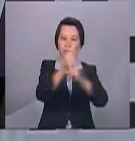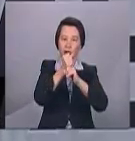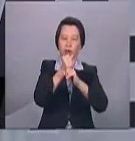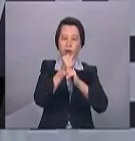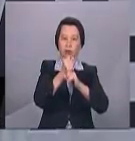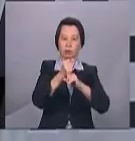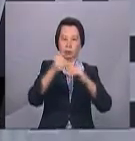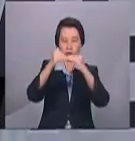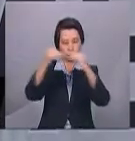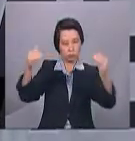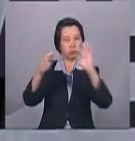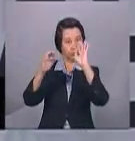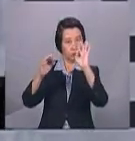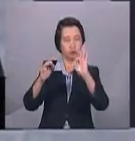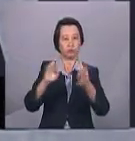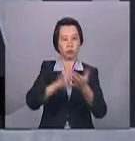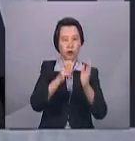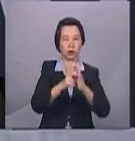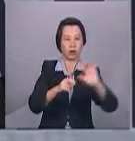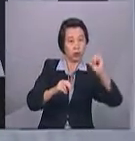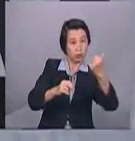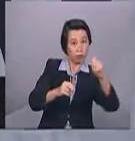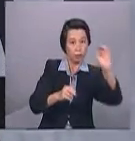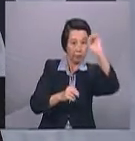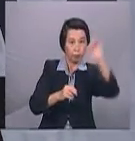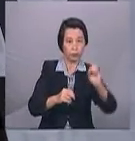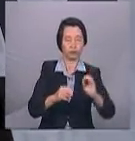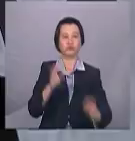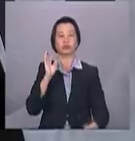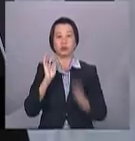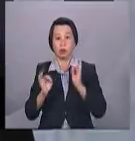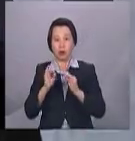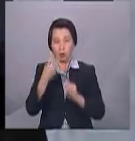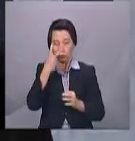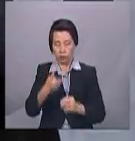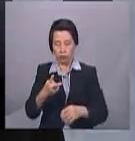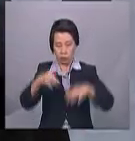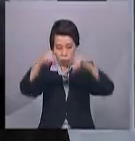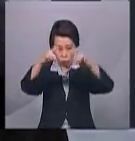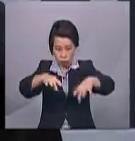aras, berarti 10%. Kalau kita lihat ujian kita,